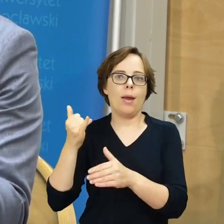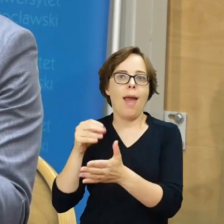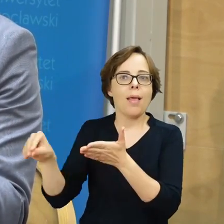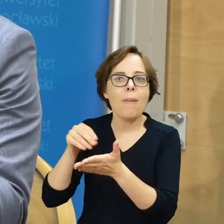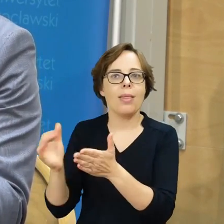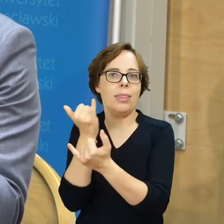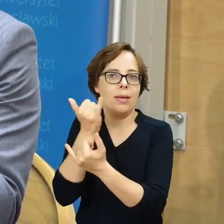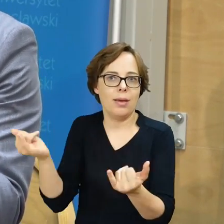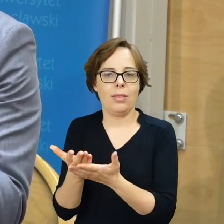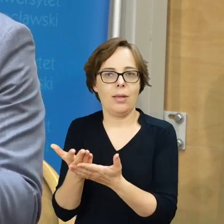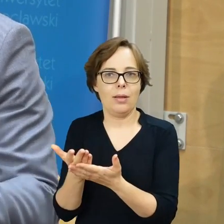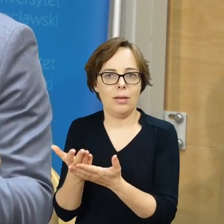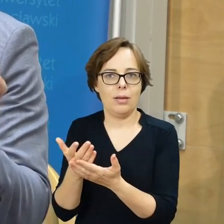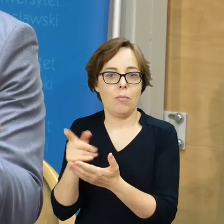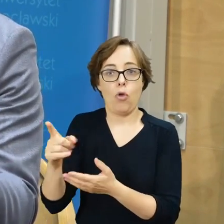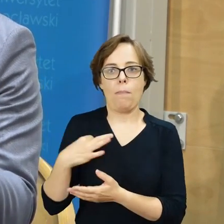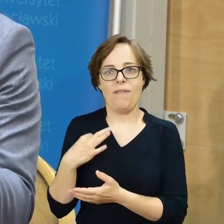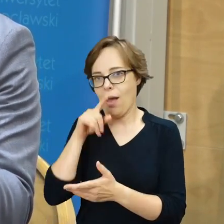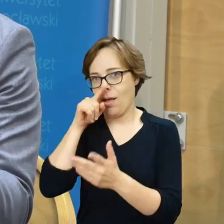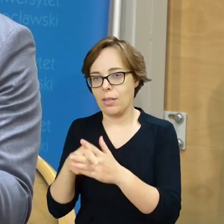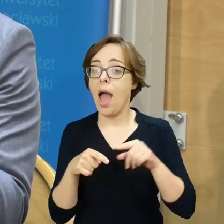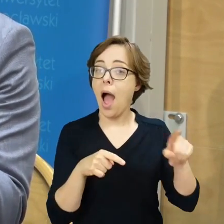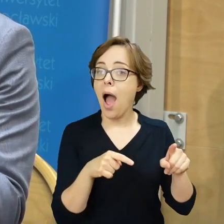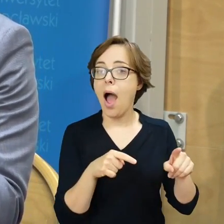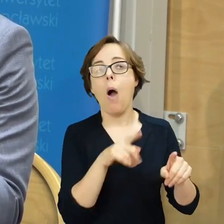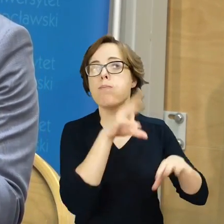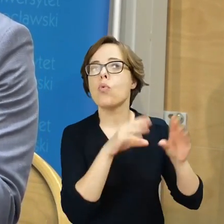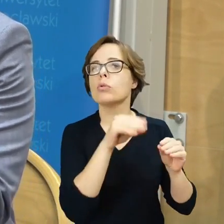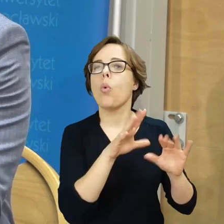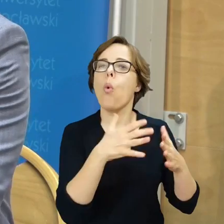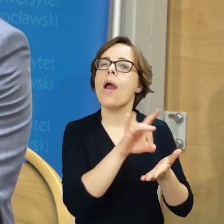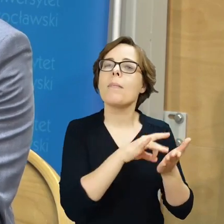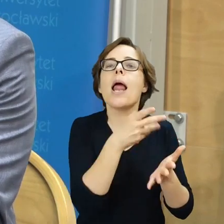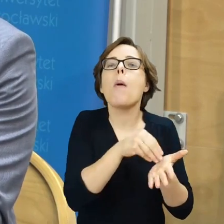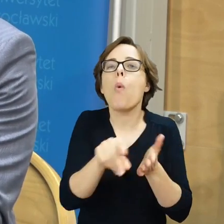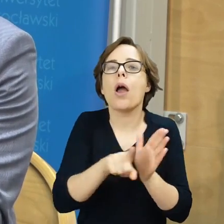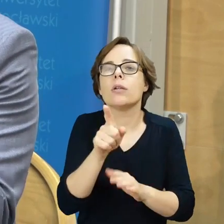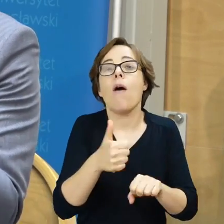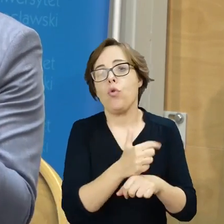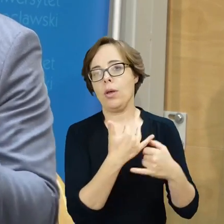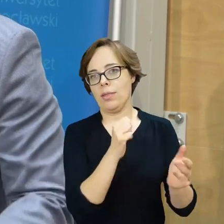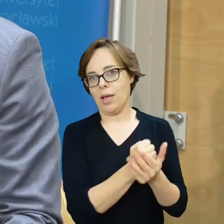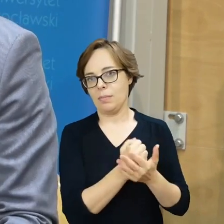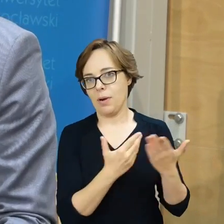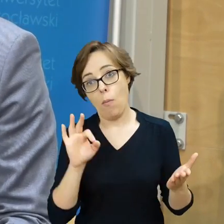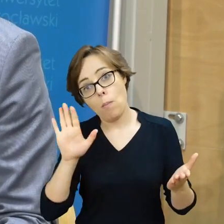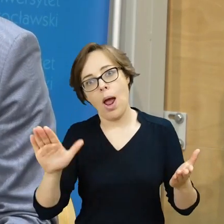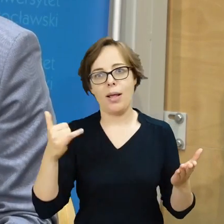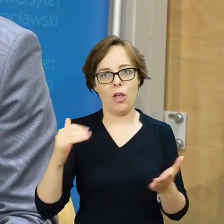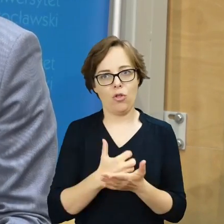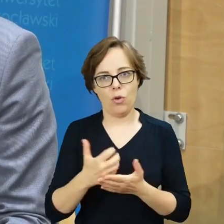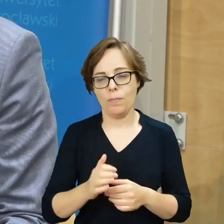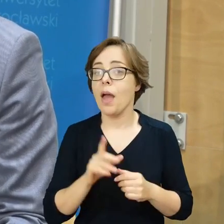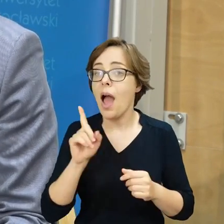tak postawione pytanie. No tylko, że jak my mamy ten mail, tego maila, prawda, i tą treść, to i brak jakichkolwiek akt, to nie da